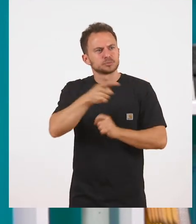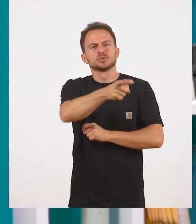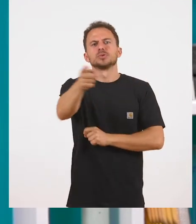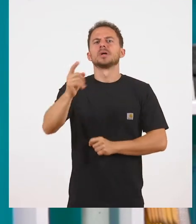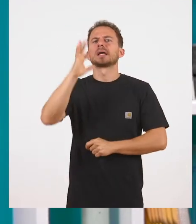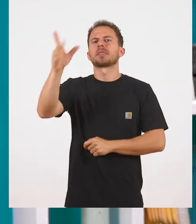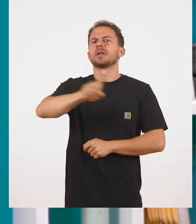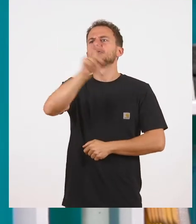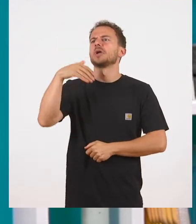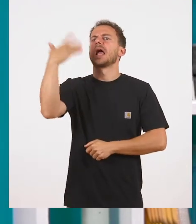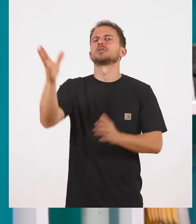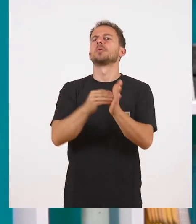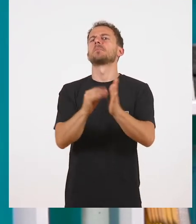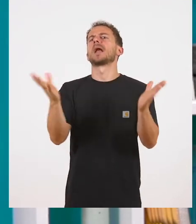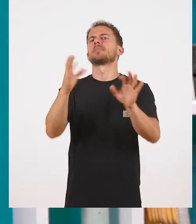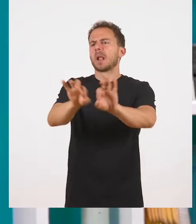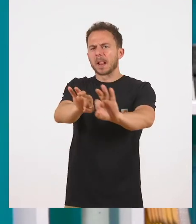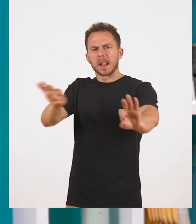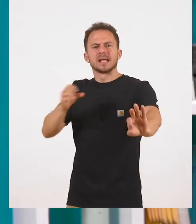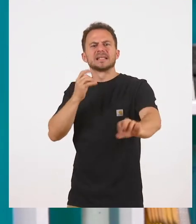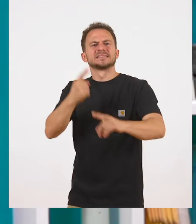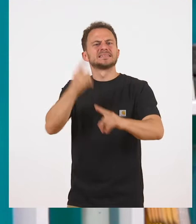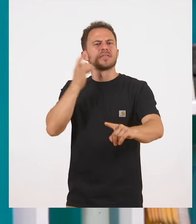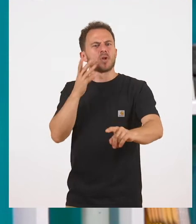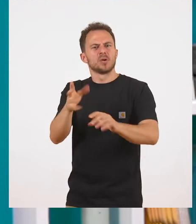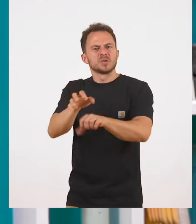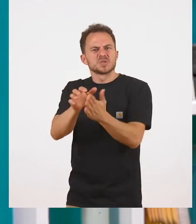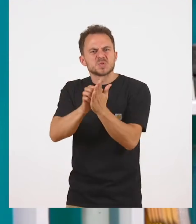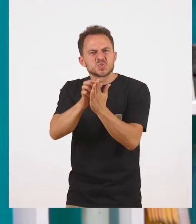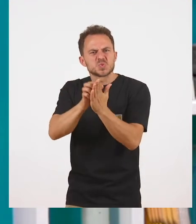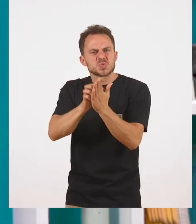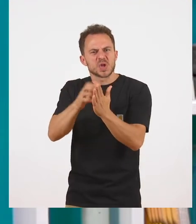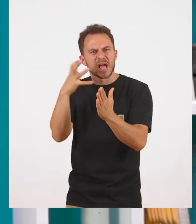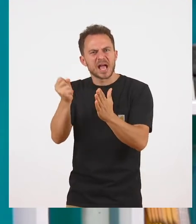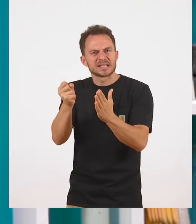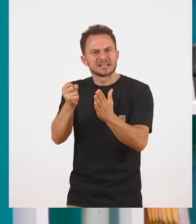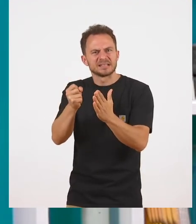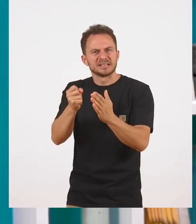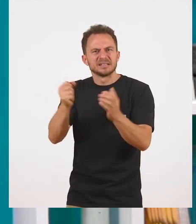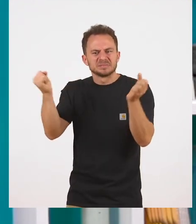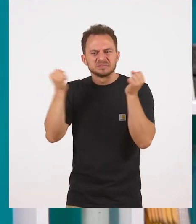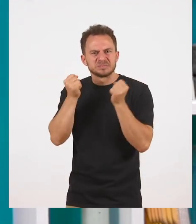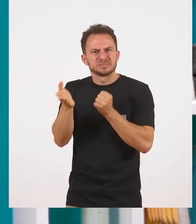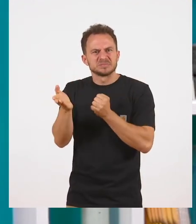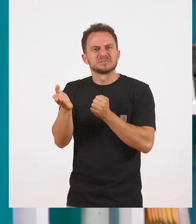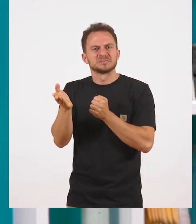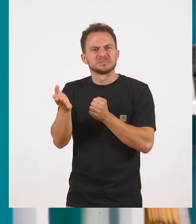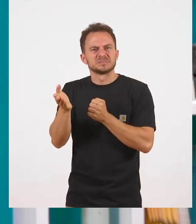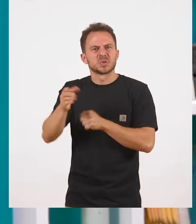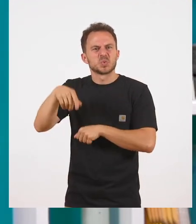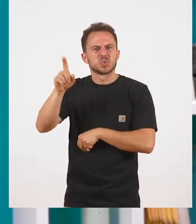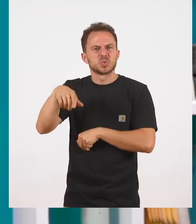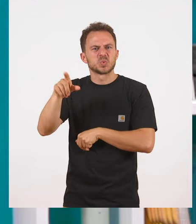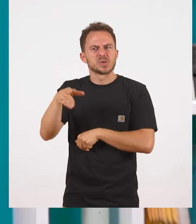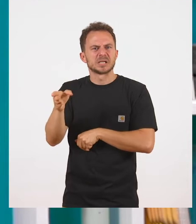έχεις δει, να έχει τύχει να δεις στον δρόμο, ορισμένα σκουριασμένα σίδερα που έχουν σκουριάσει και ξεφλουδίζουν. Αυτό έτσι λοιπόν έχουν θαρρεί και